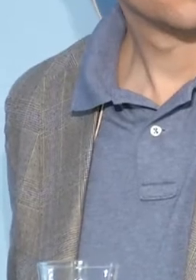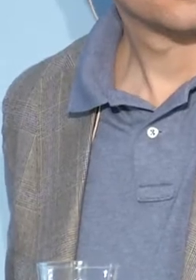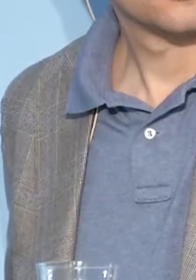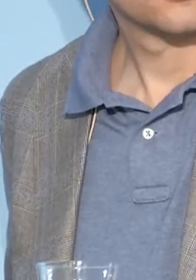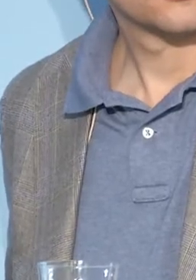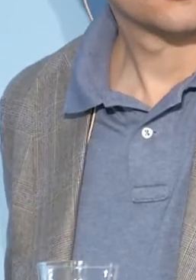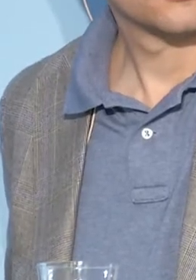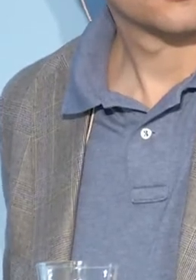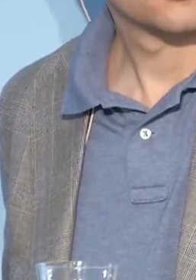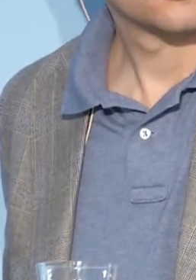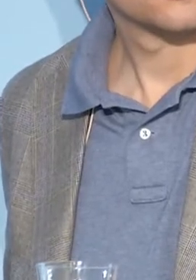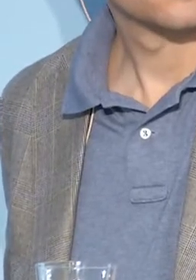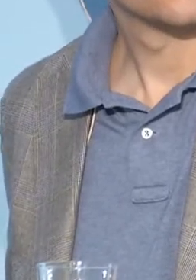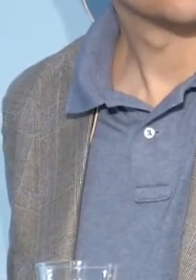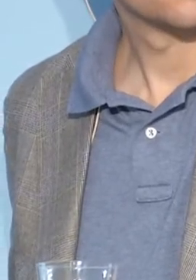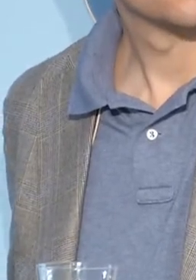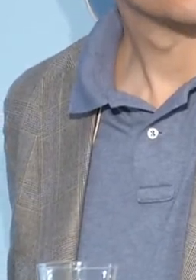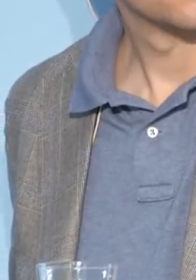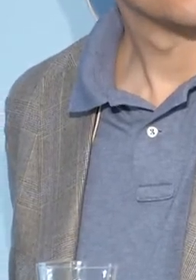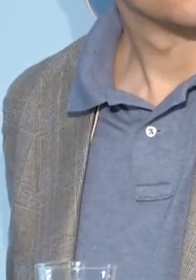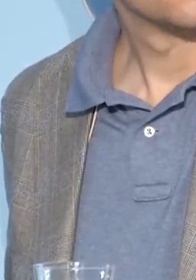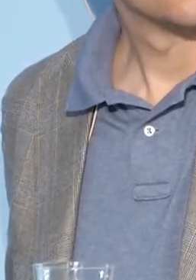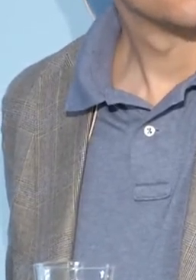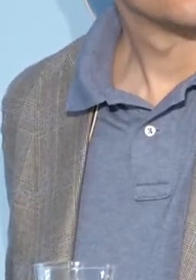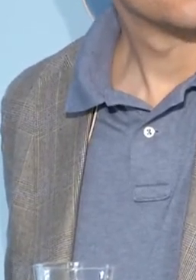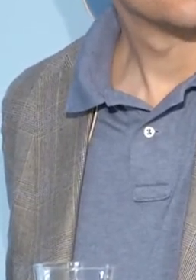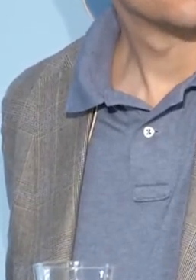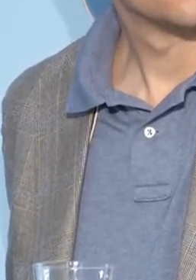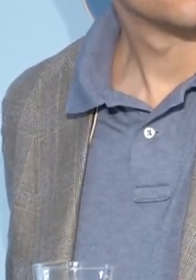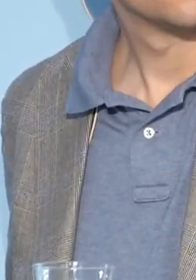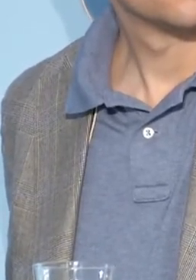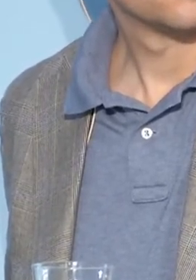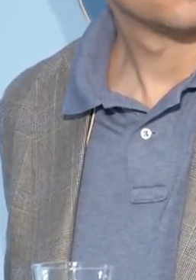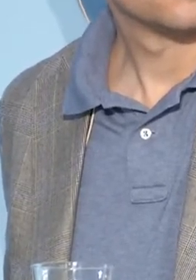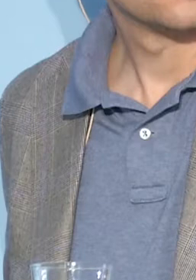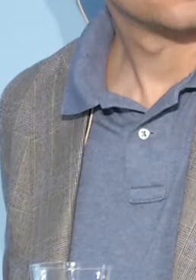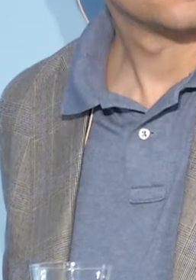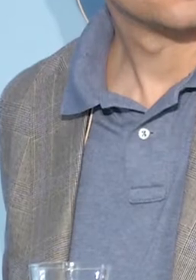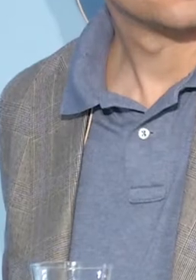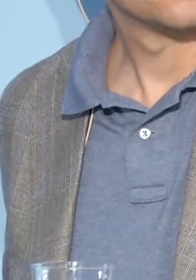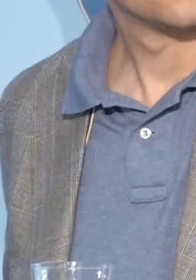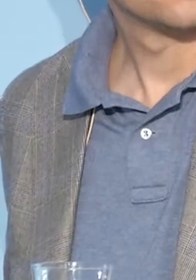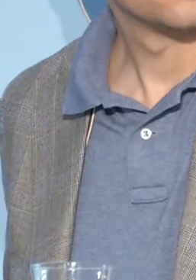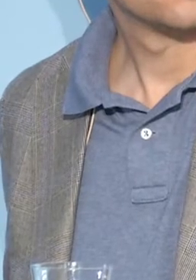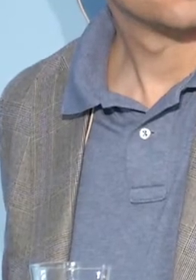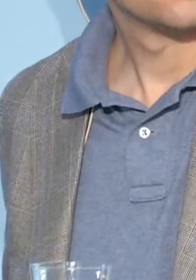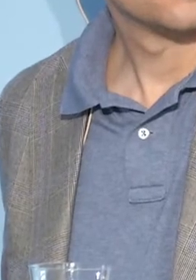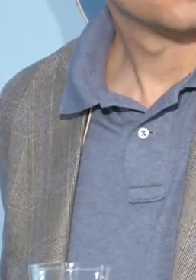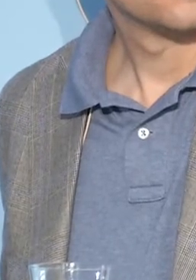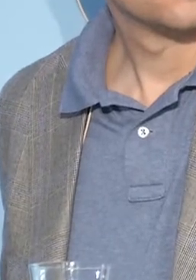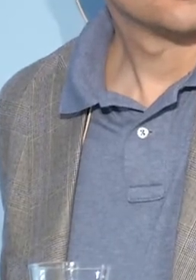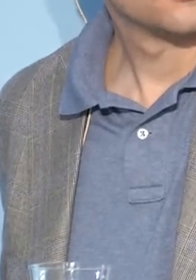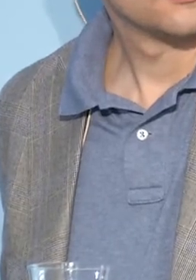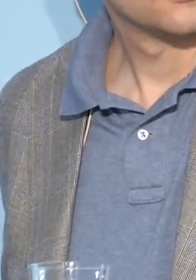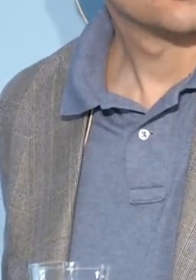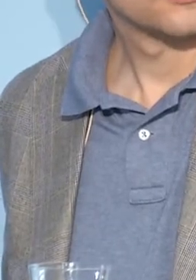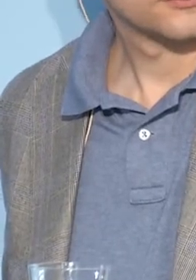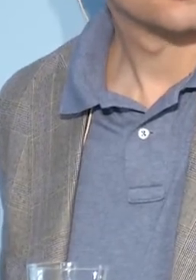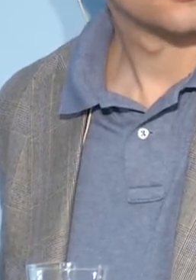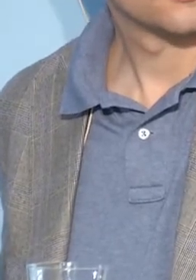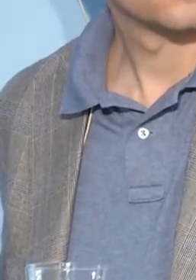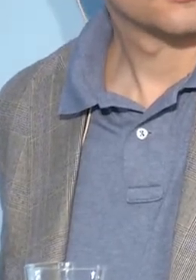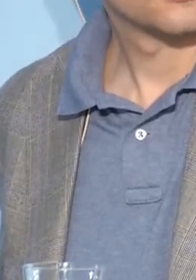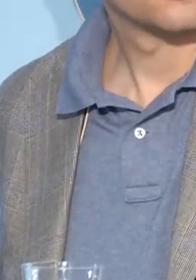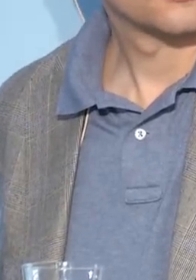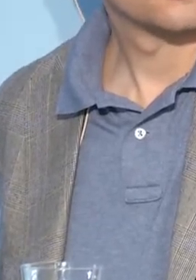så sitter vi ju ändå med den här floran av önskningar. Och att vi vill bygga en, det är inte bara vi ska bygga bostäder, vi ska bygga goda miljöer, precis